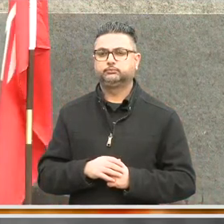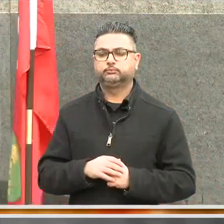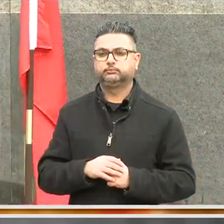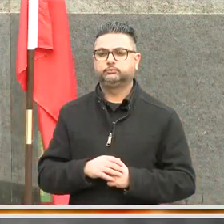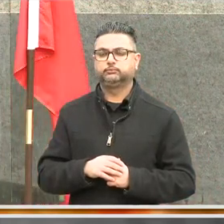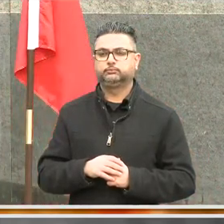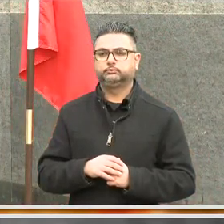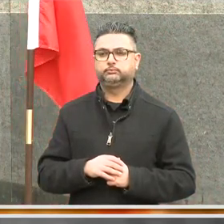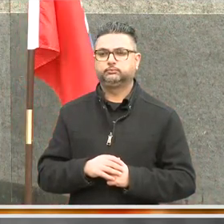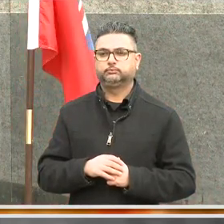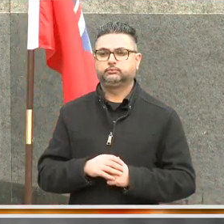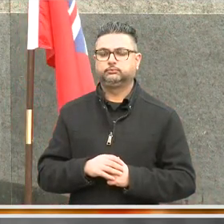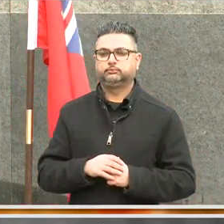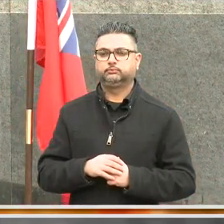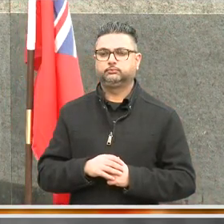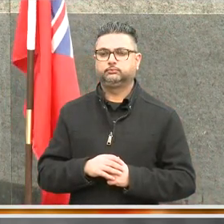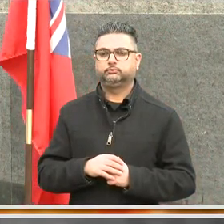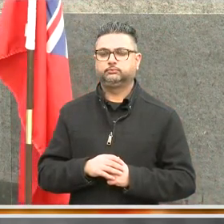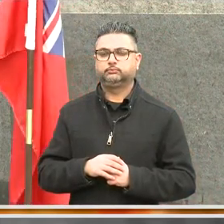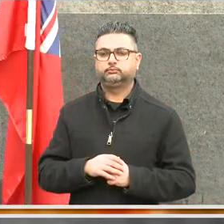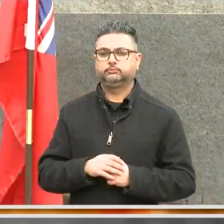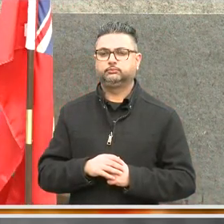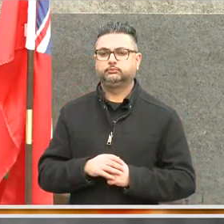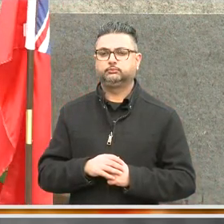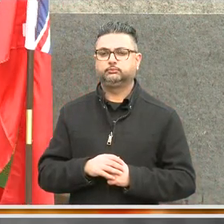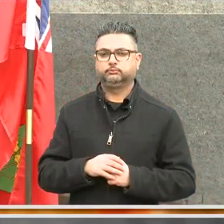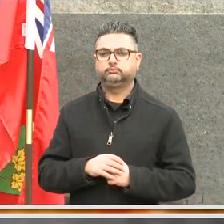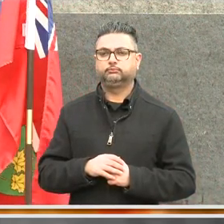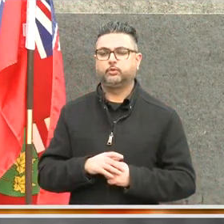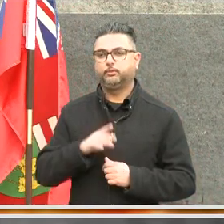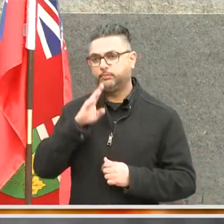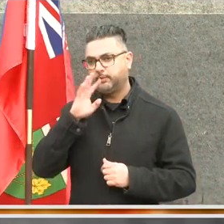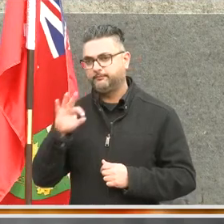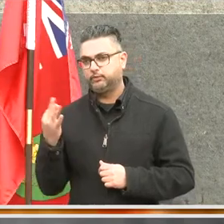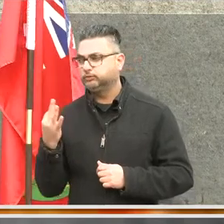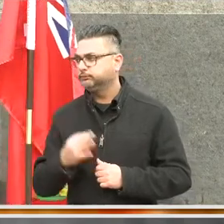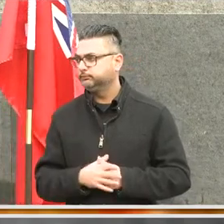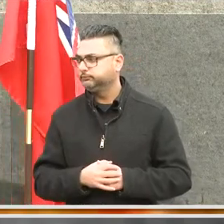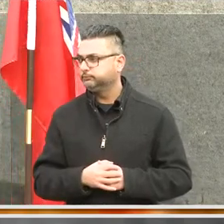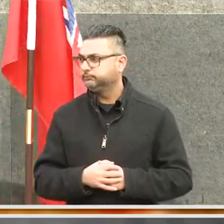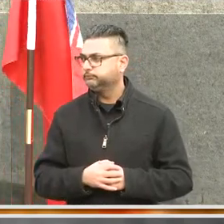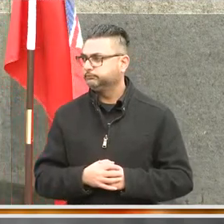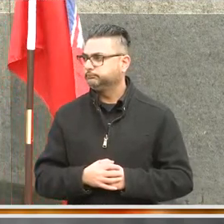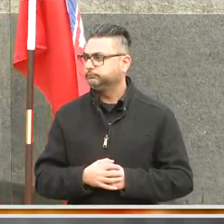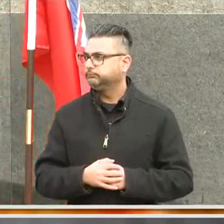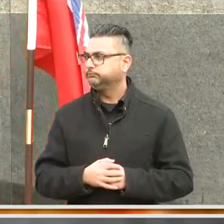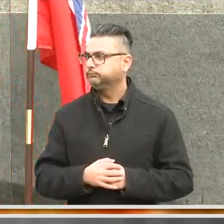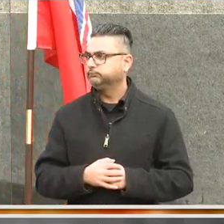qui sera lu par les cadets Jane Yang et Audrey Chang.